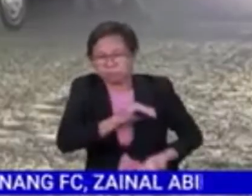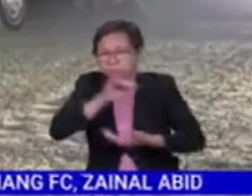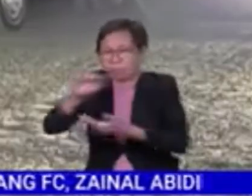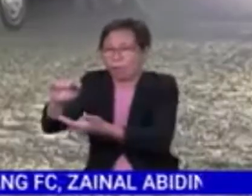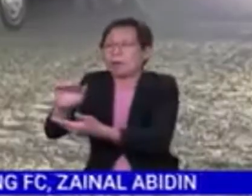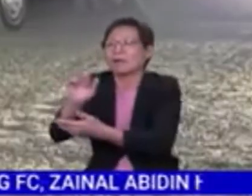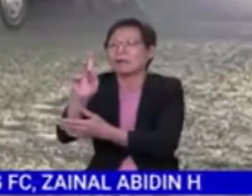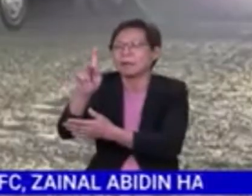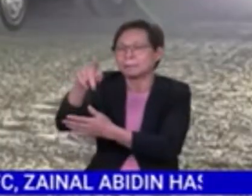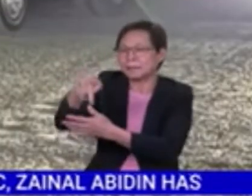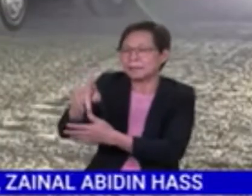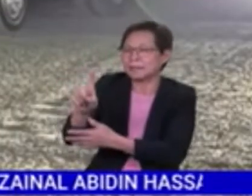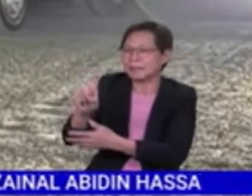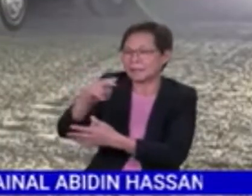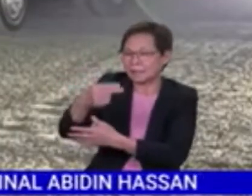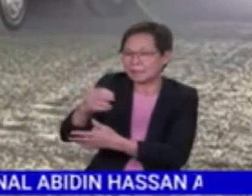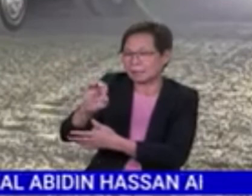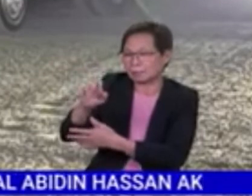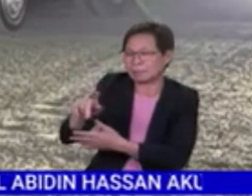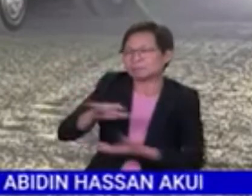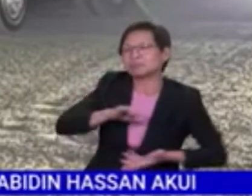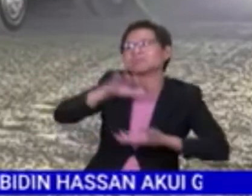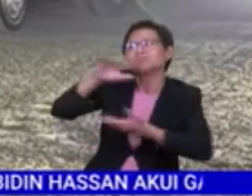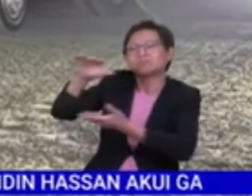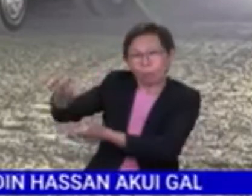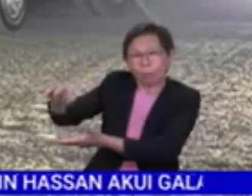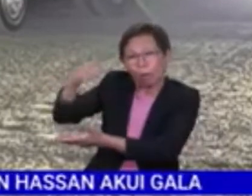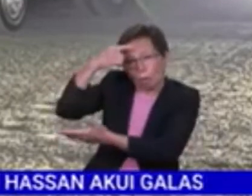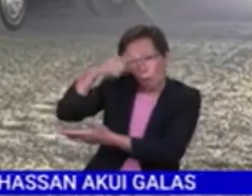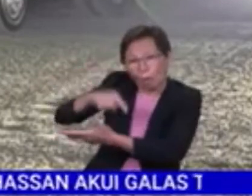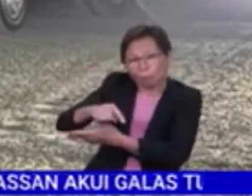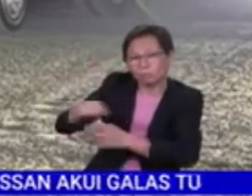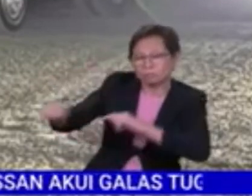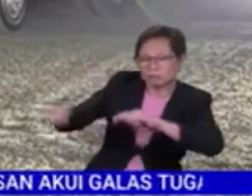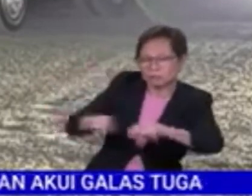Kementerian Perdagangan Dalam Negeri dan Hal Ehwal Pengguna untuk tindakan lanjut.